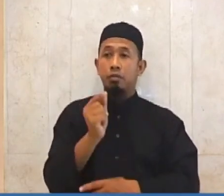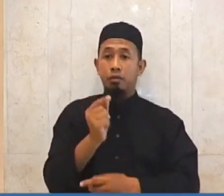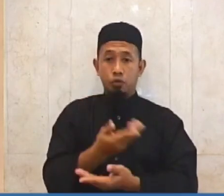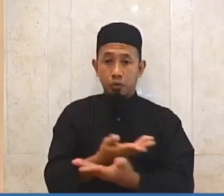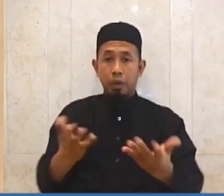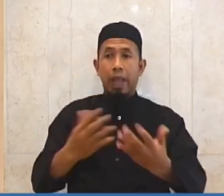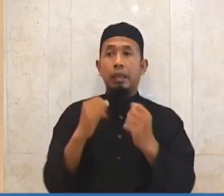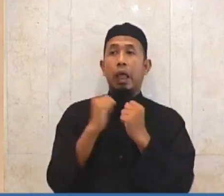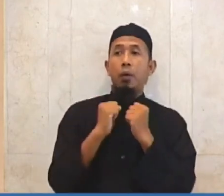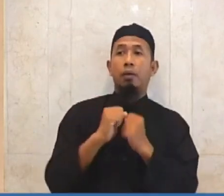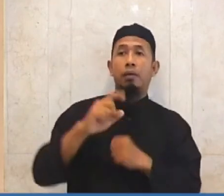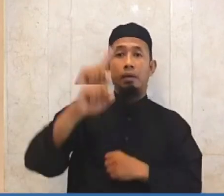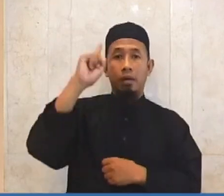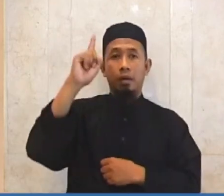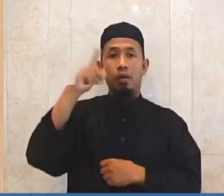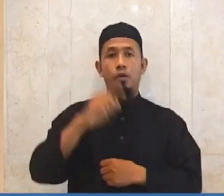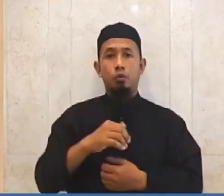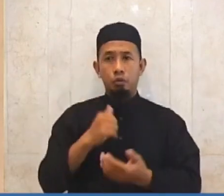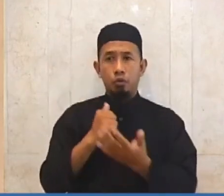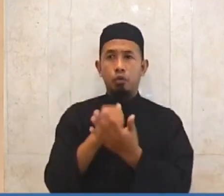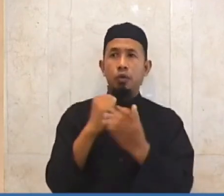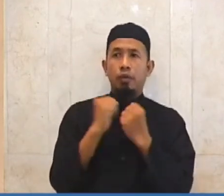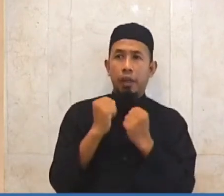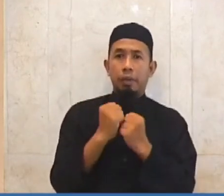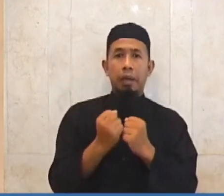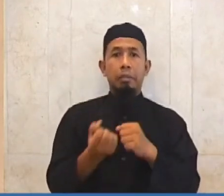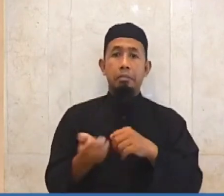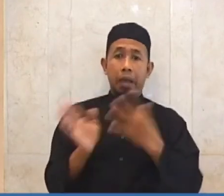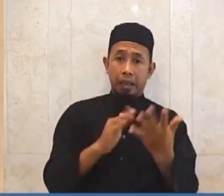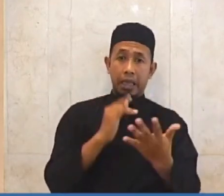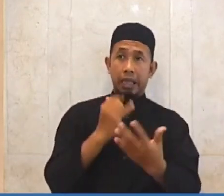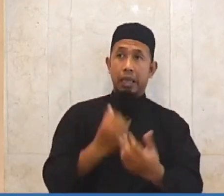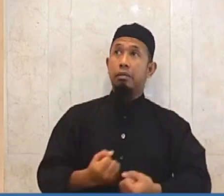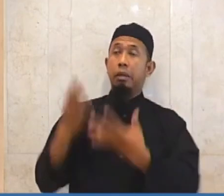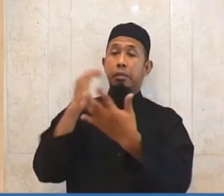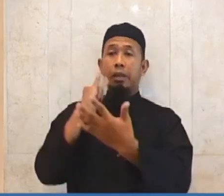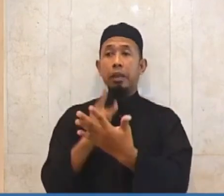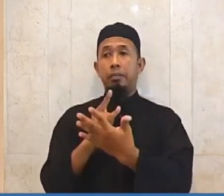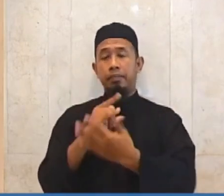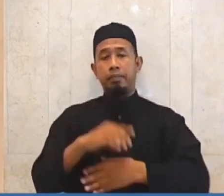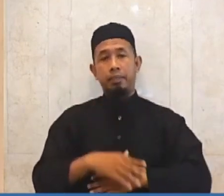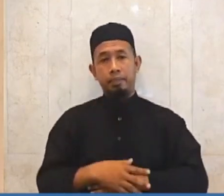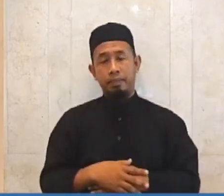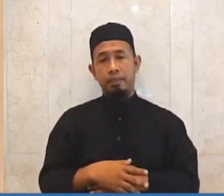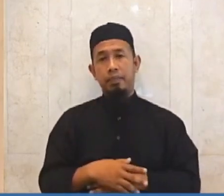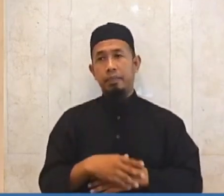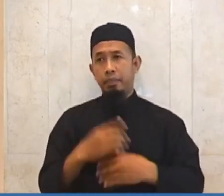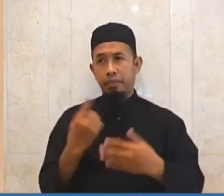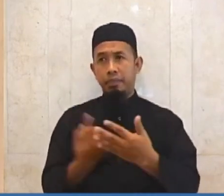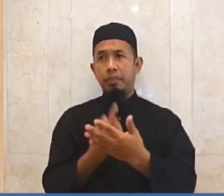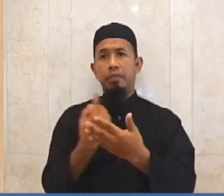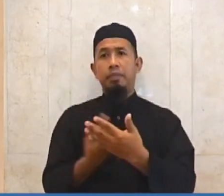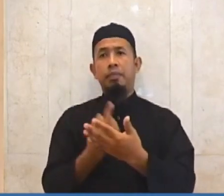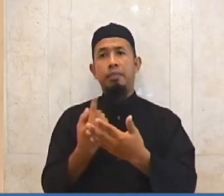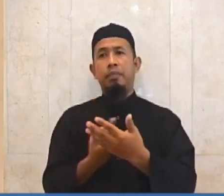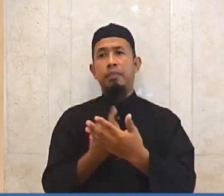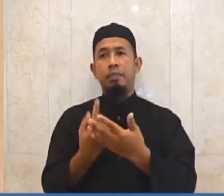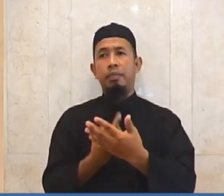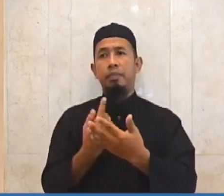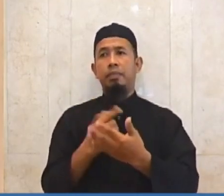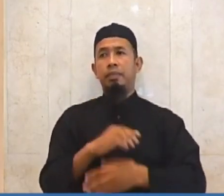bqwallahqal muttaquun ya auhina amanquahq waantum